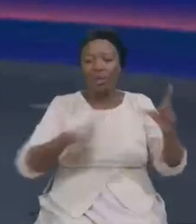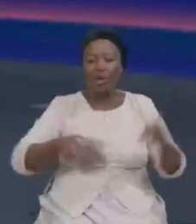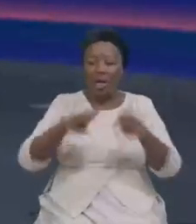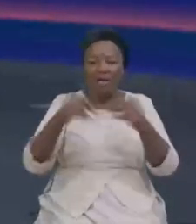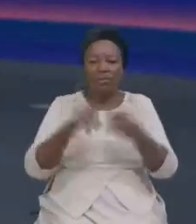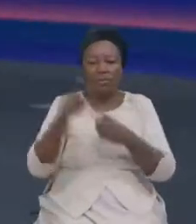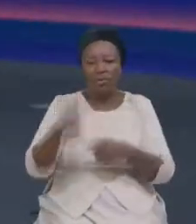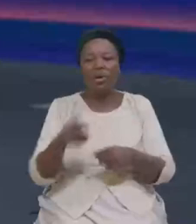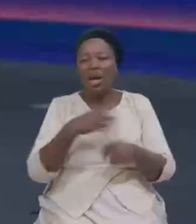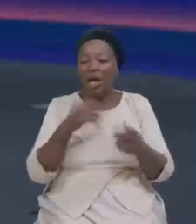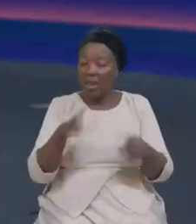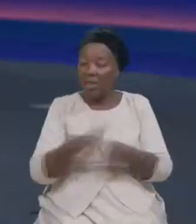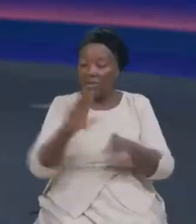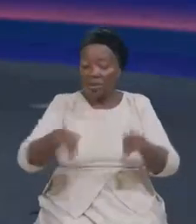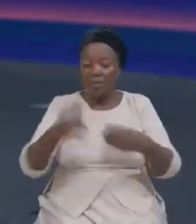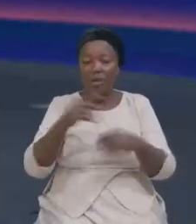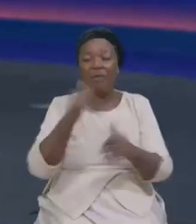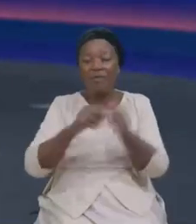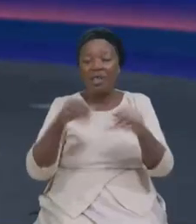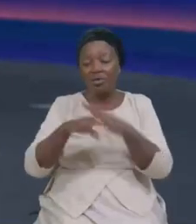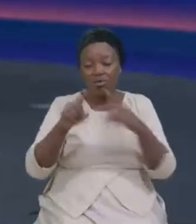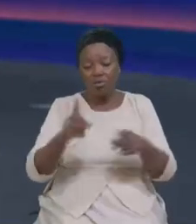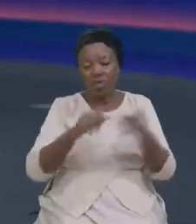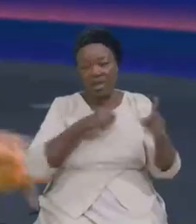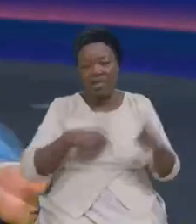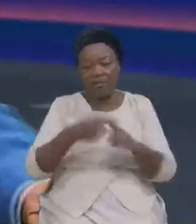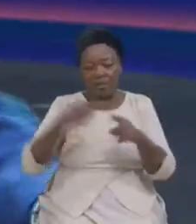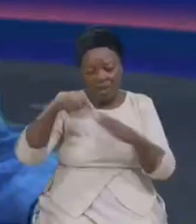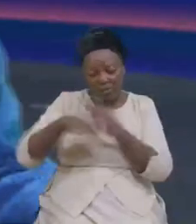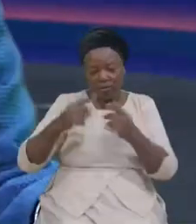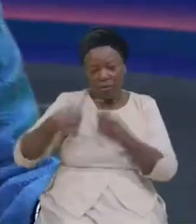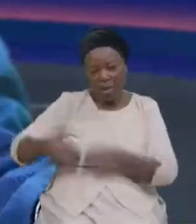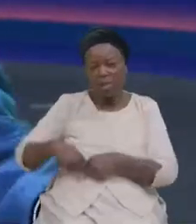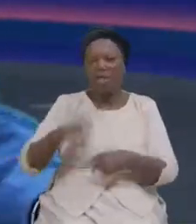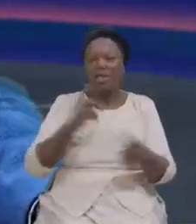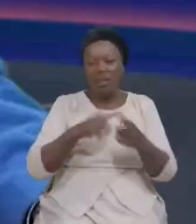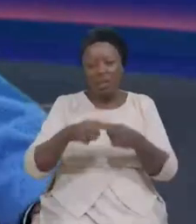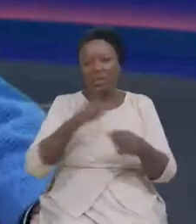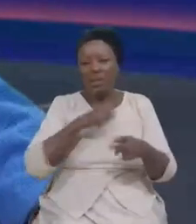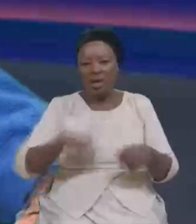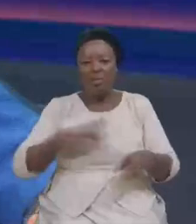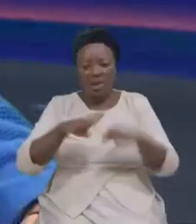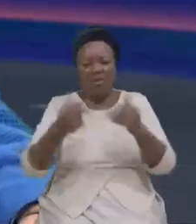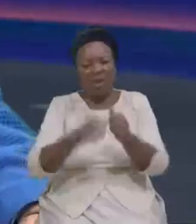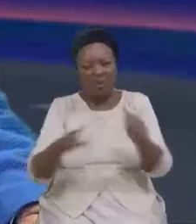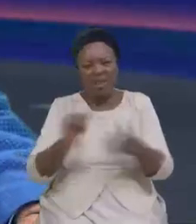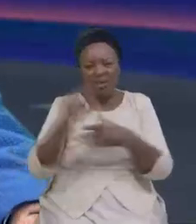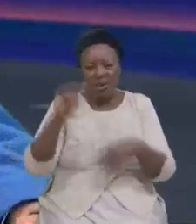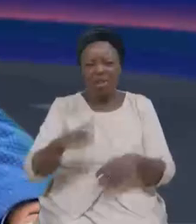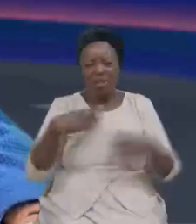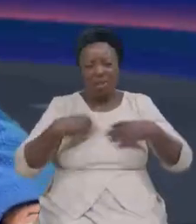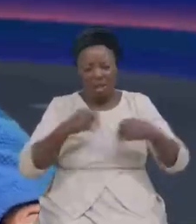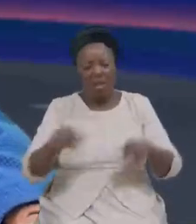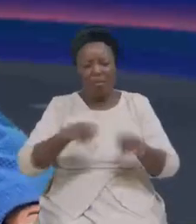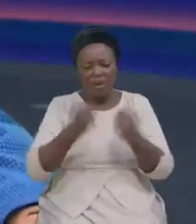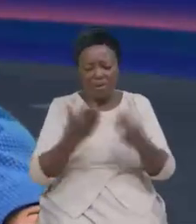Alors nous venons dans la famille et nous adressons nos requêtes à Dieu, la guérison, pour la percée, pour la délivrance, pour tout ce que